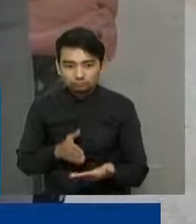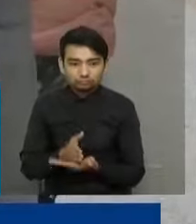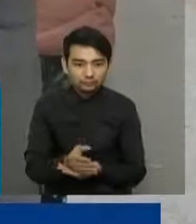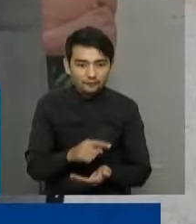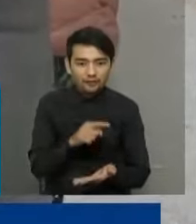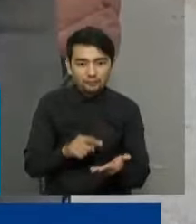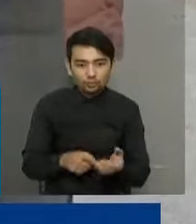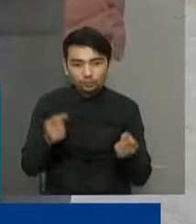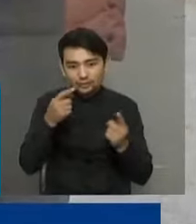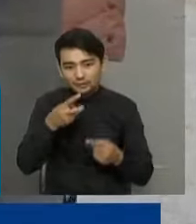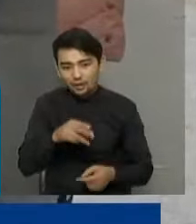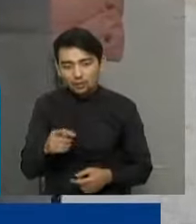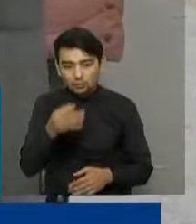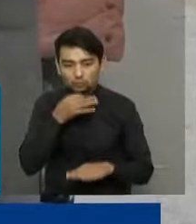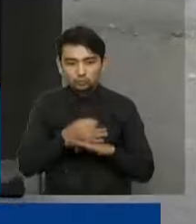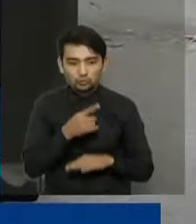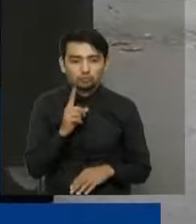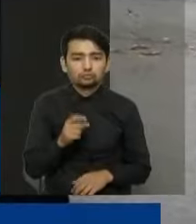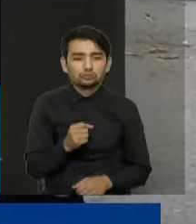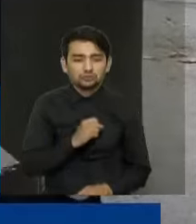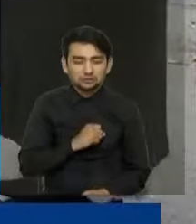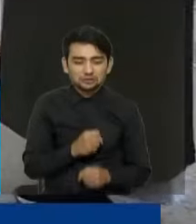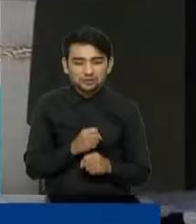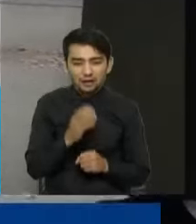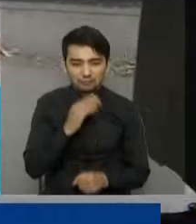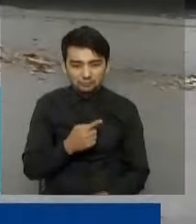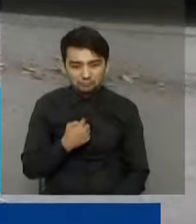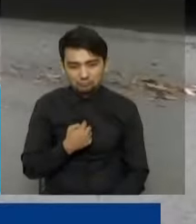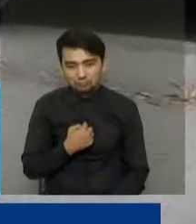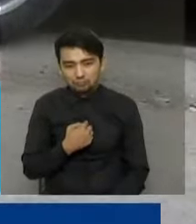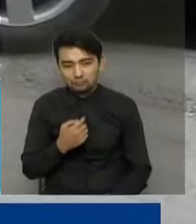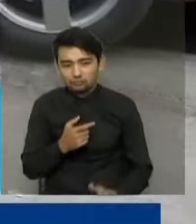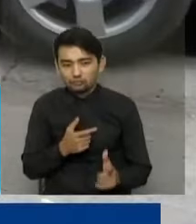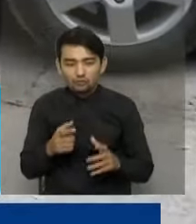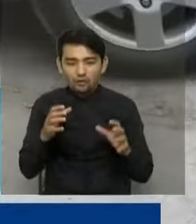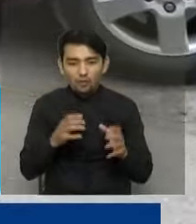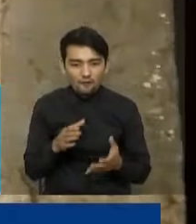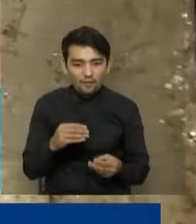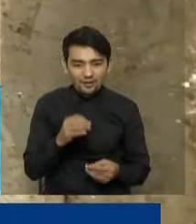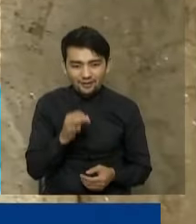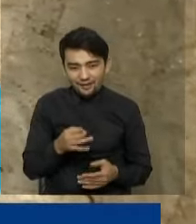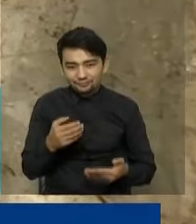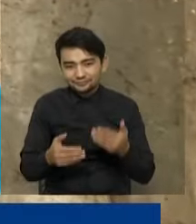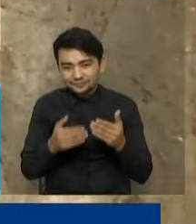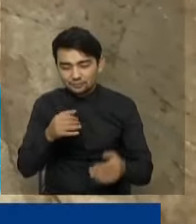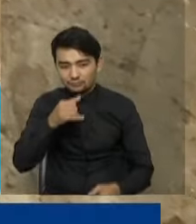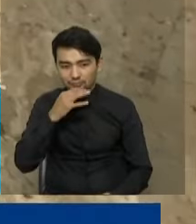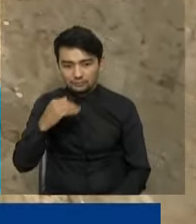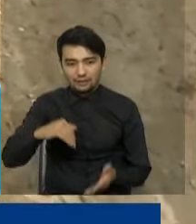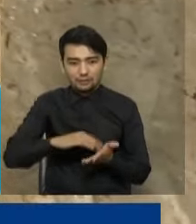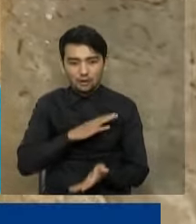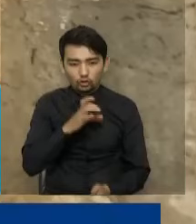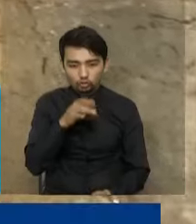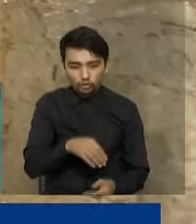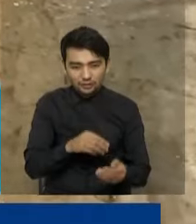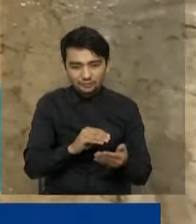урегулировать. Он мне сказал, ничего там не сделаешь. По словам жильцов, условия сотрудничества не обсуждались, а услуги, указанные в счетах,